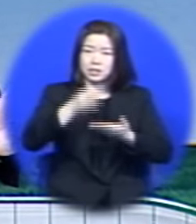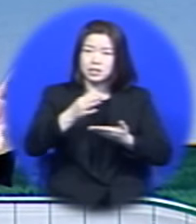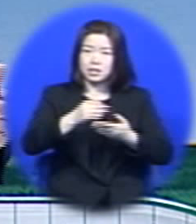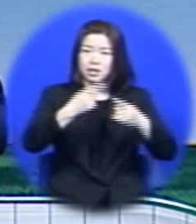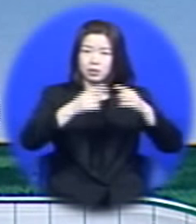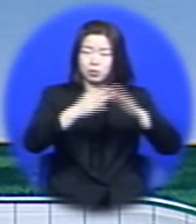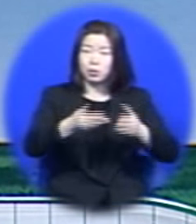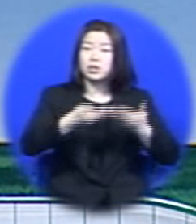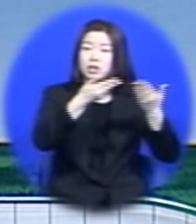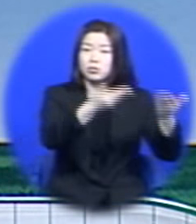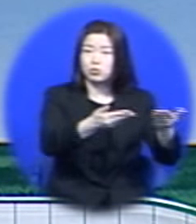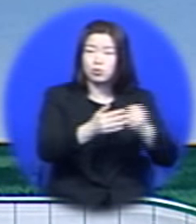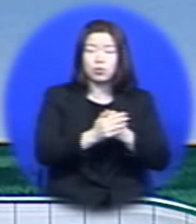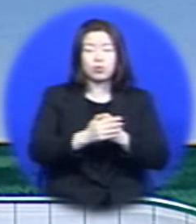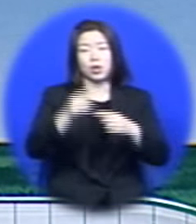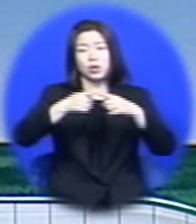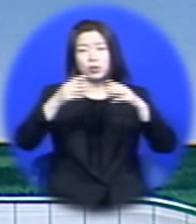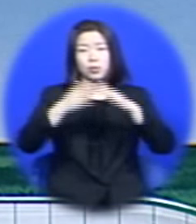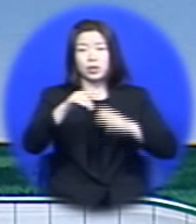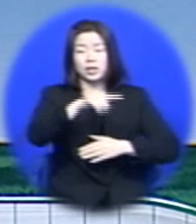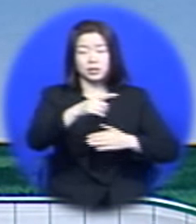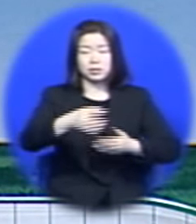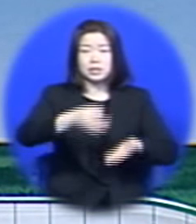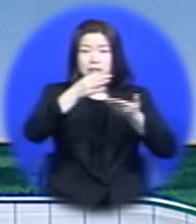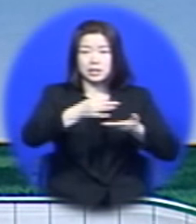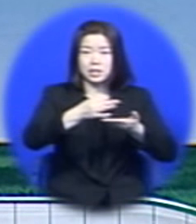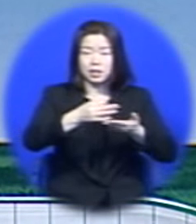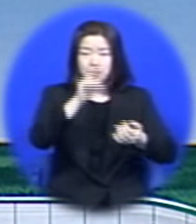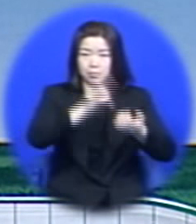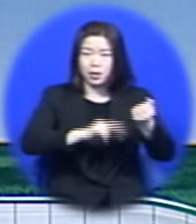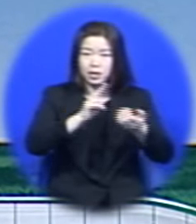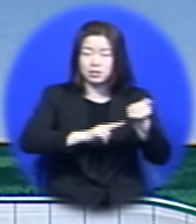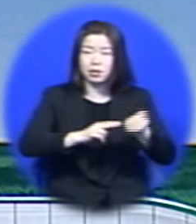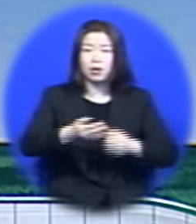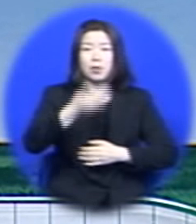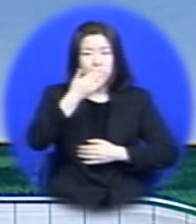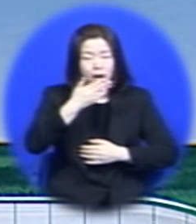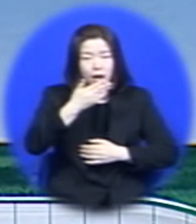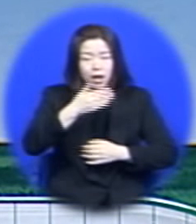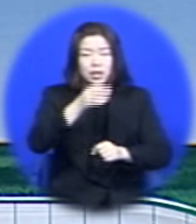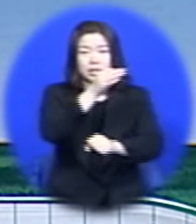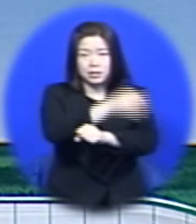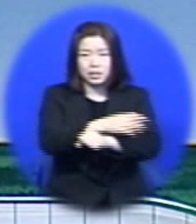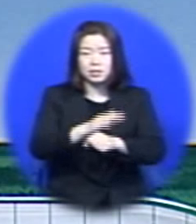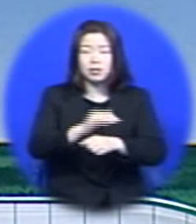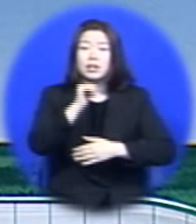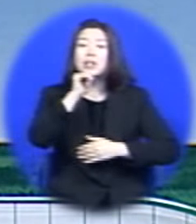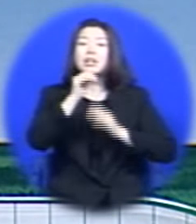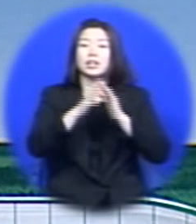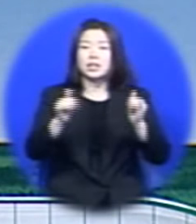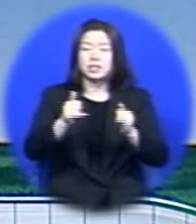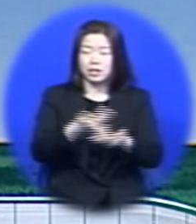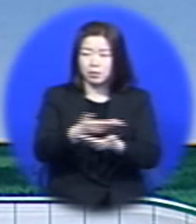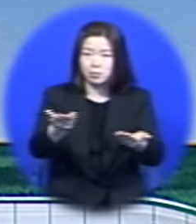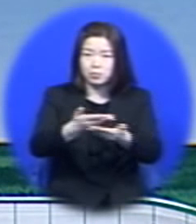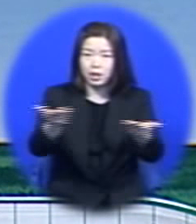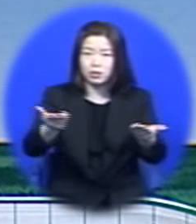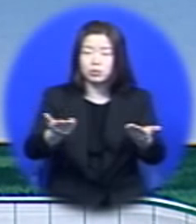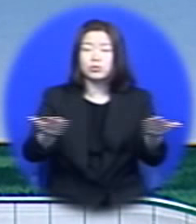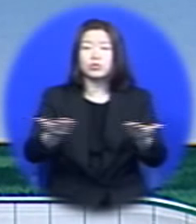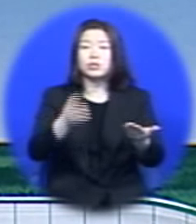바치고 교회는 그 바친 재산을 팔아서 음식을 식량을 사서 가난한 사람에게 다